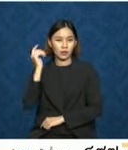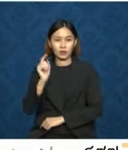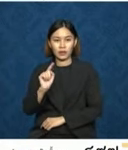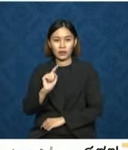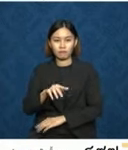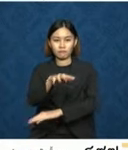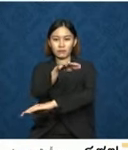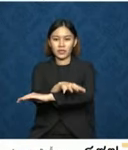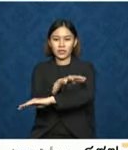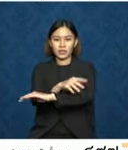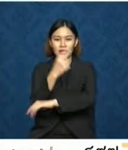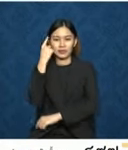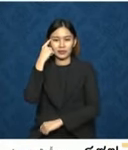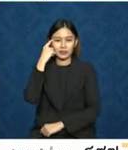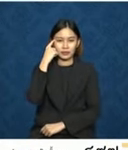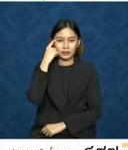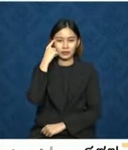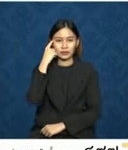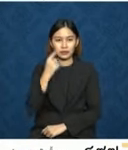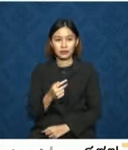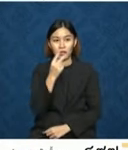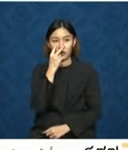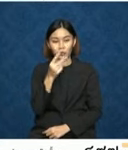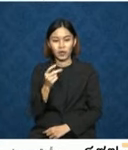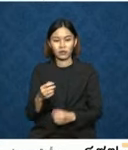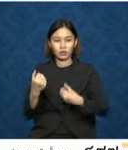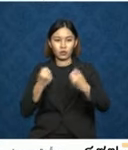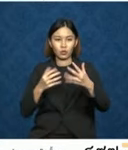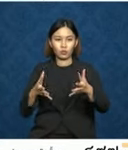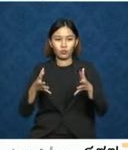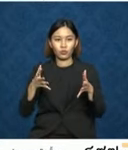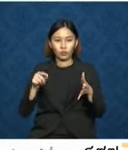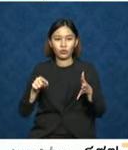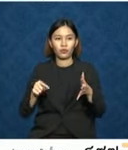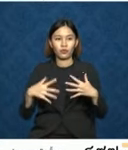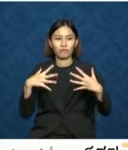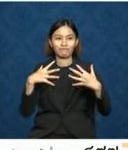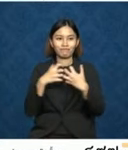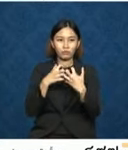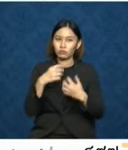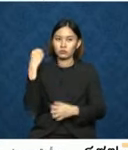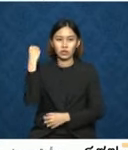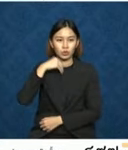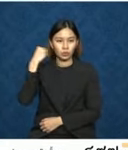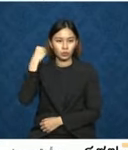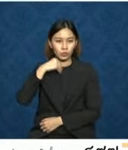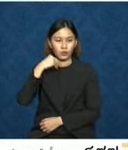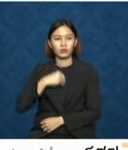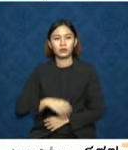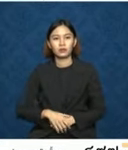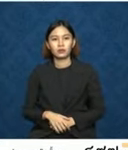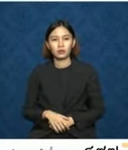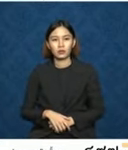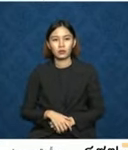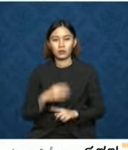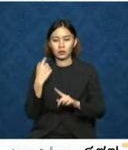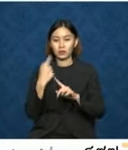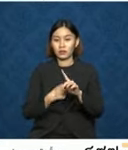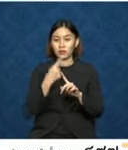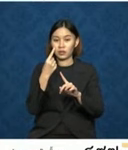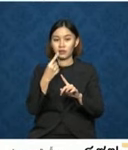สี่แยกวัดใจท่านประธานเห็นมั้ยครับรถมันทุกข์เกิดอุบัติเหตุเกือบทุกวันครับท่านประธาน 1เดือน